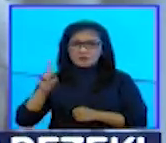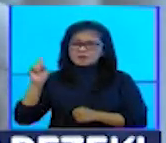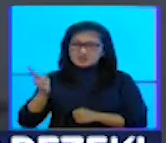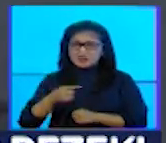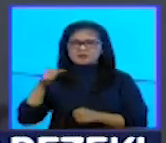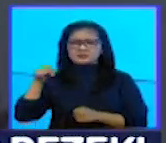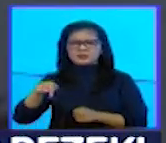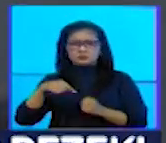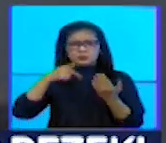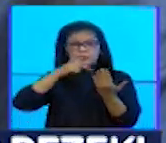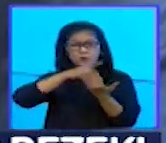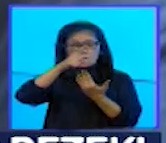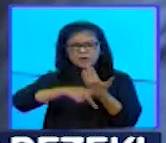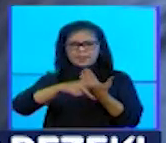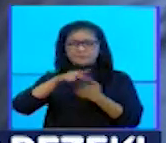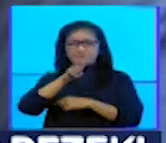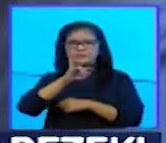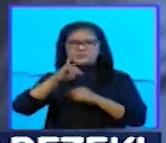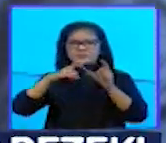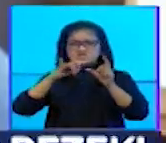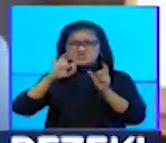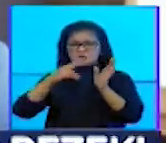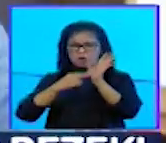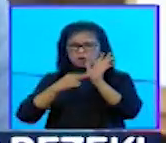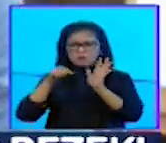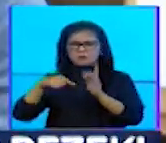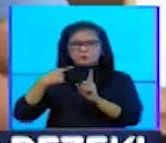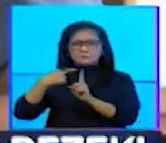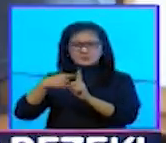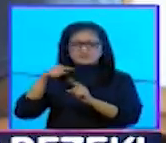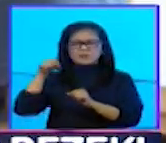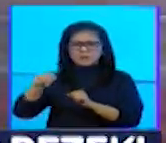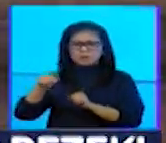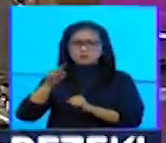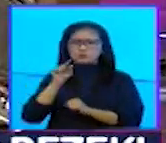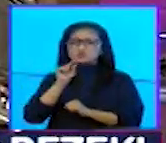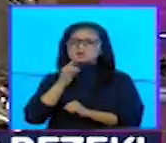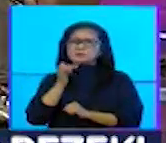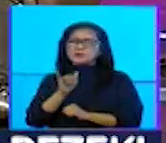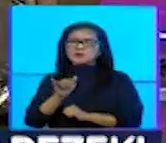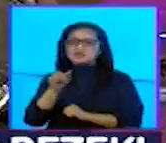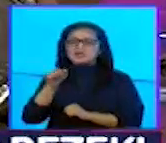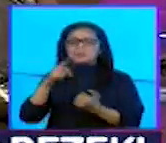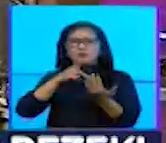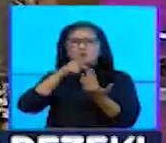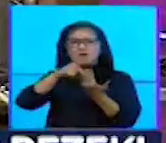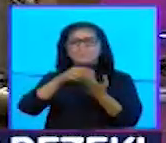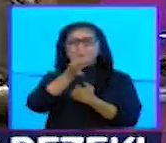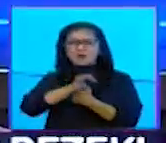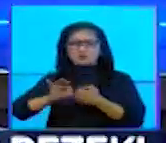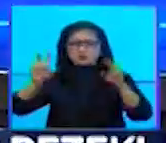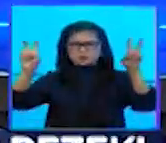membuat layanan over the top milik MNC Group ini kembali meluncurkan original series Sumber Rezeki. Film yang disutradarai oleh Rifki